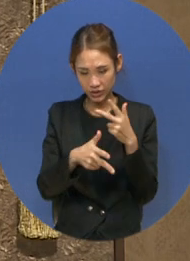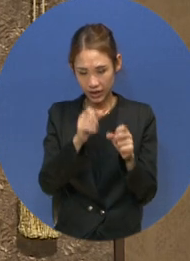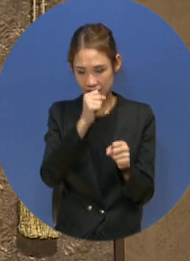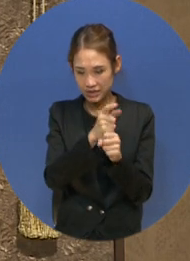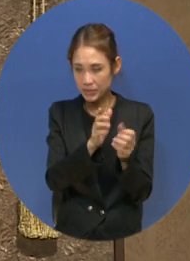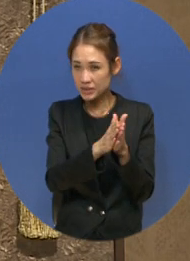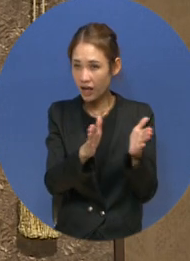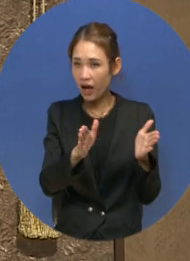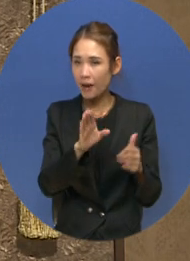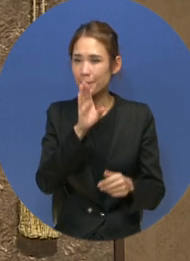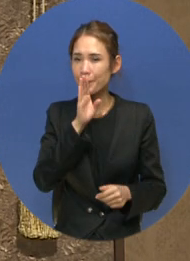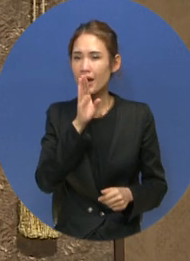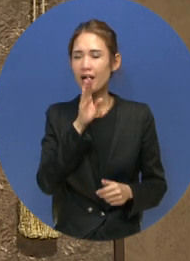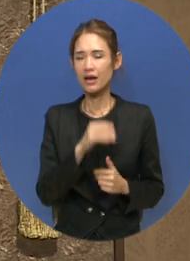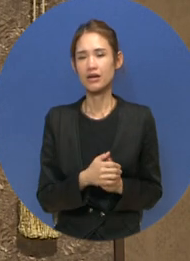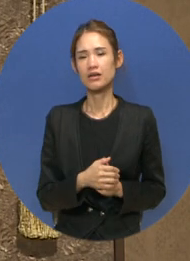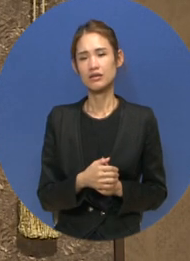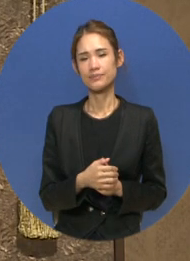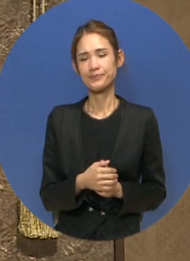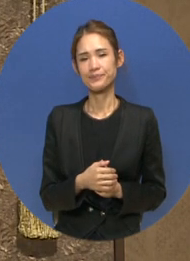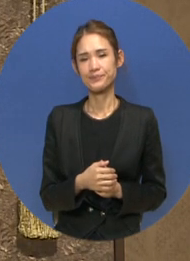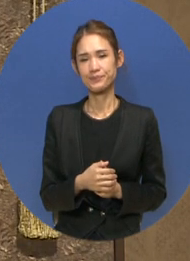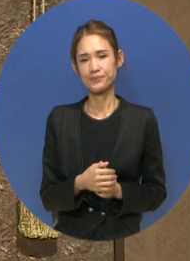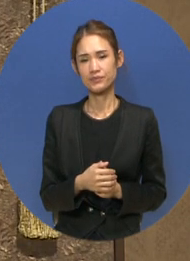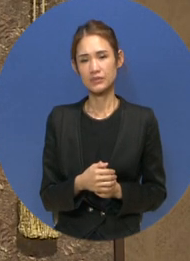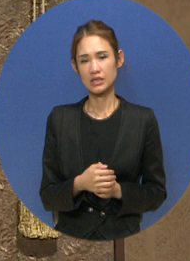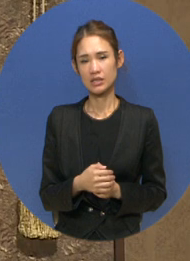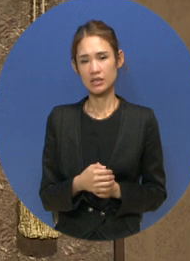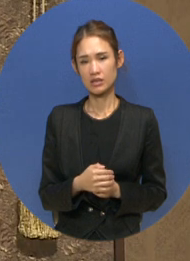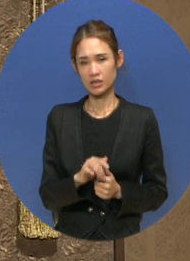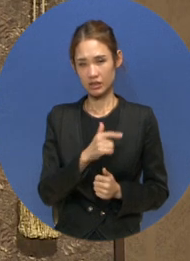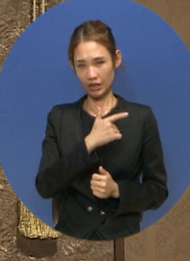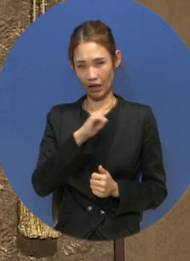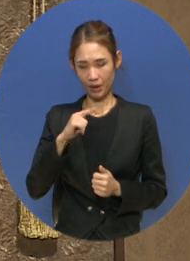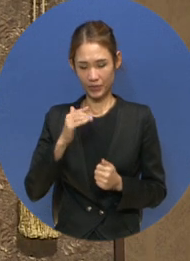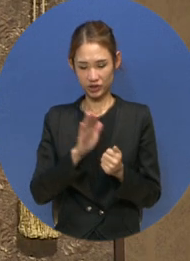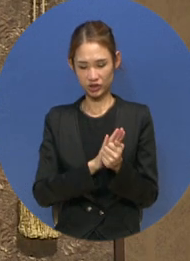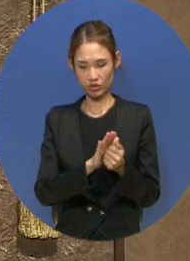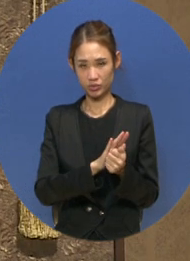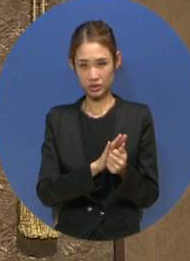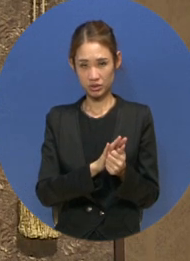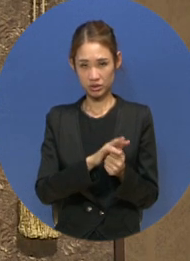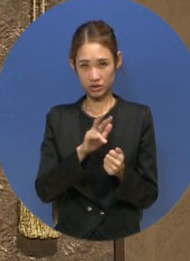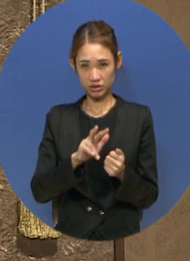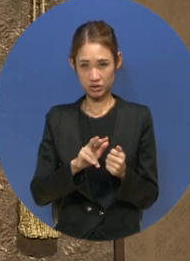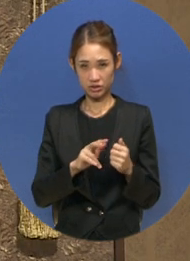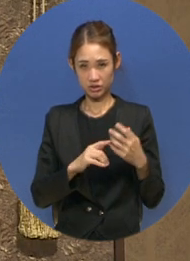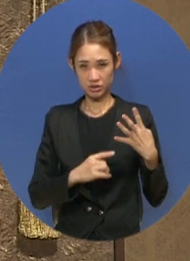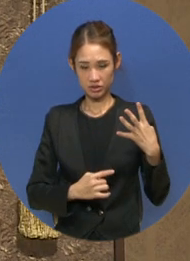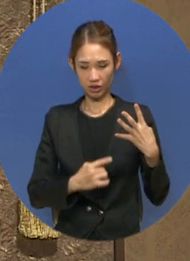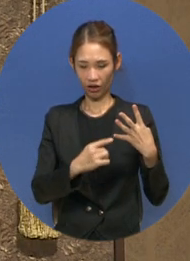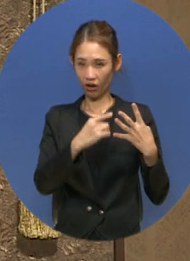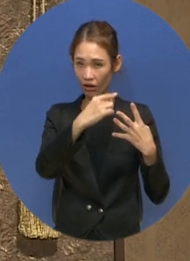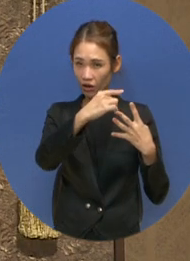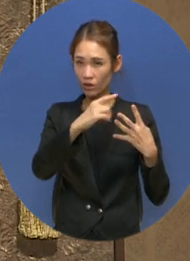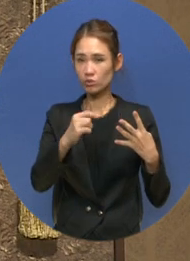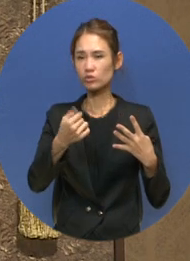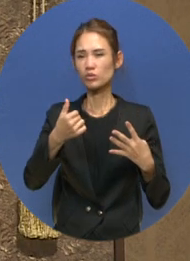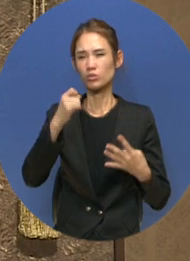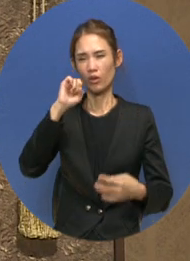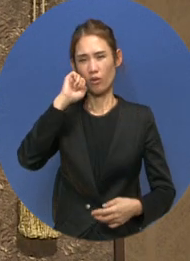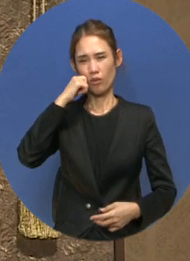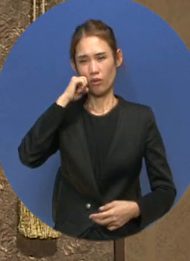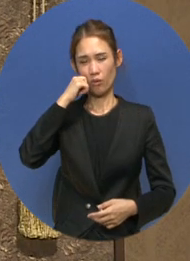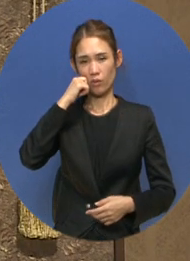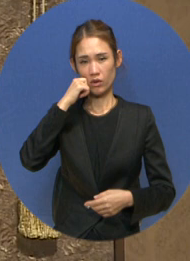시작을 했고요. 일단 그 다면 서비스는 뭐 지금 단계별로 좀 어려움이 있고 예.